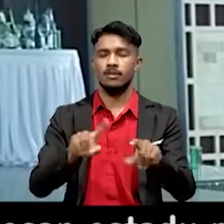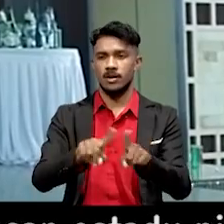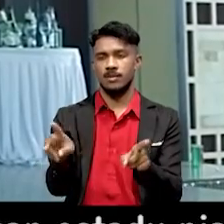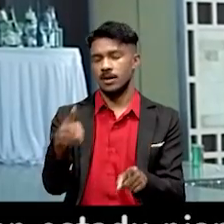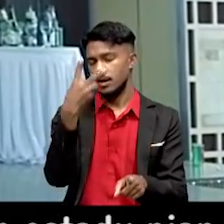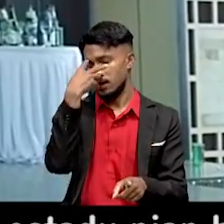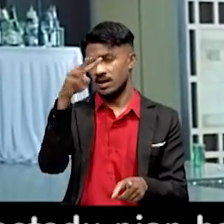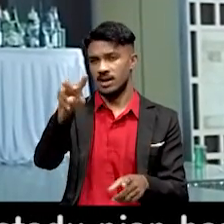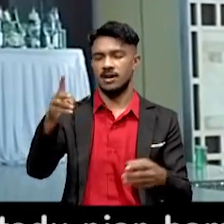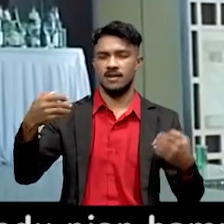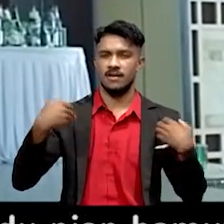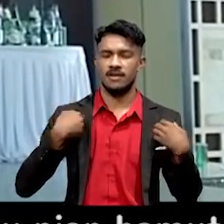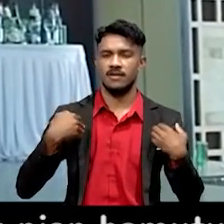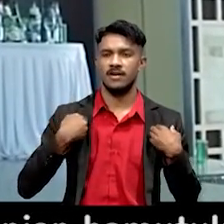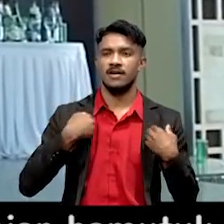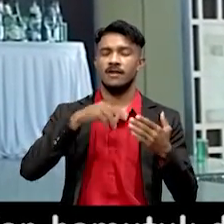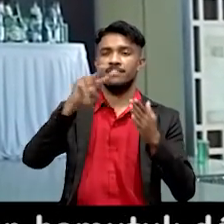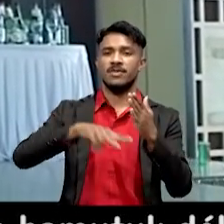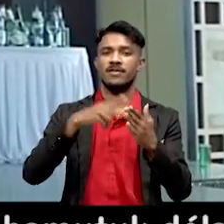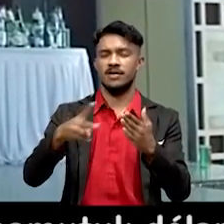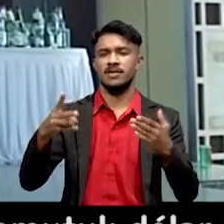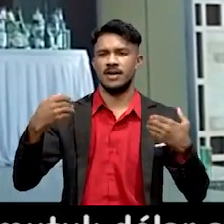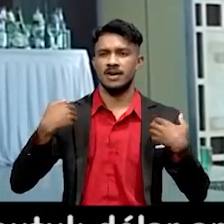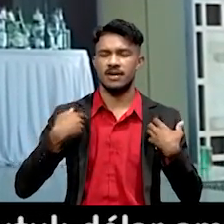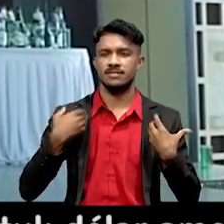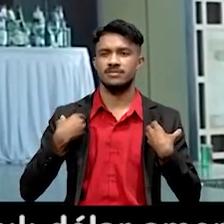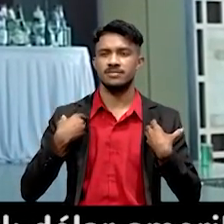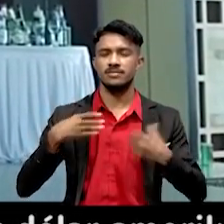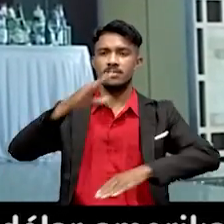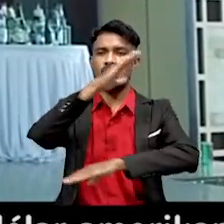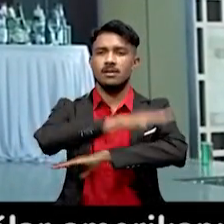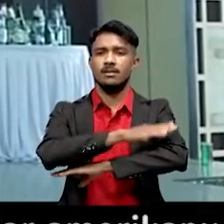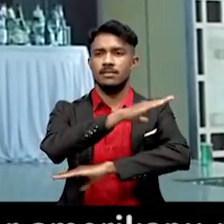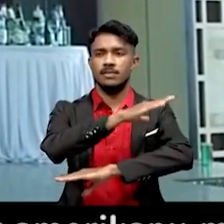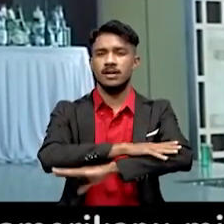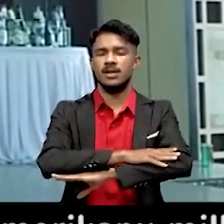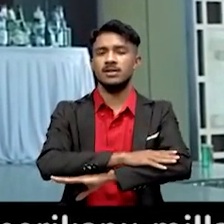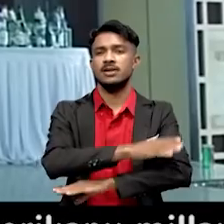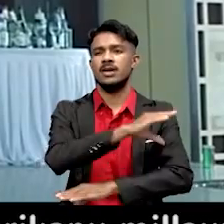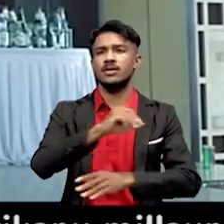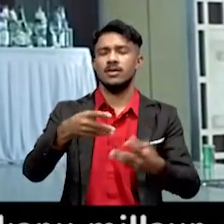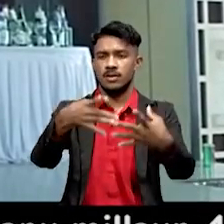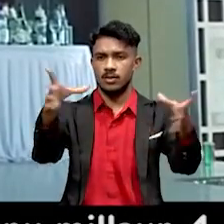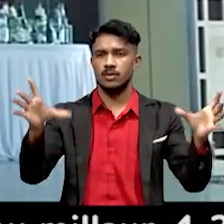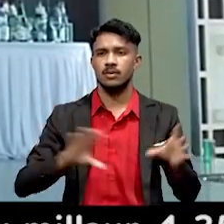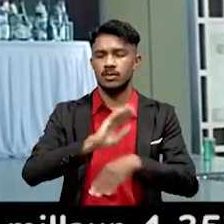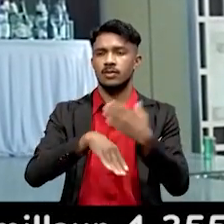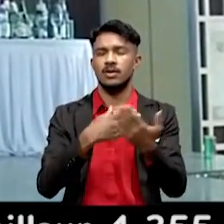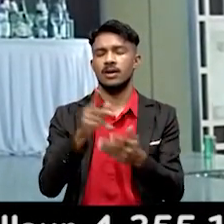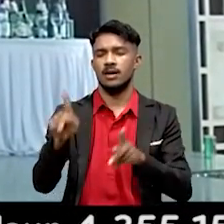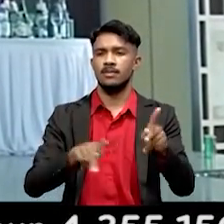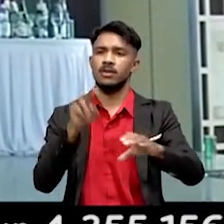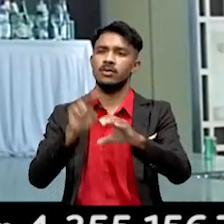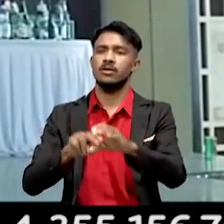iha media sosial kita re ema tau sampanye meja kabuar hotu keras ema tu ida kiha ninia